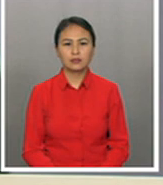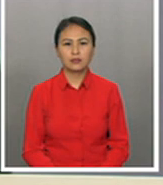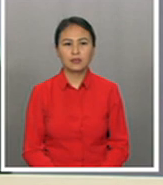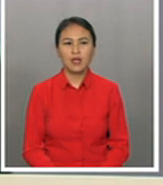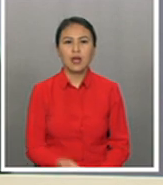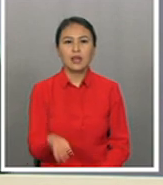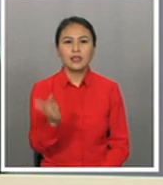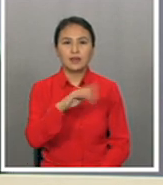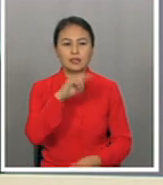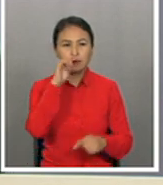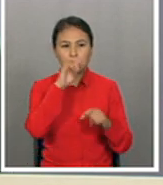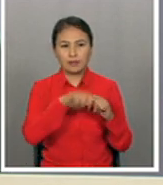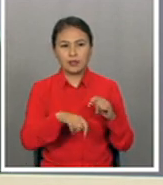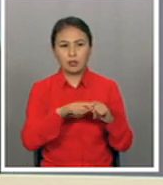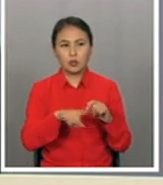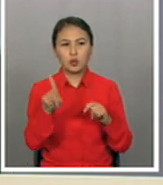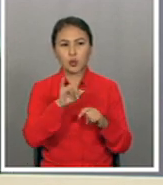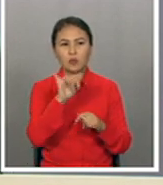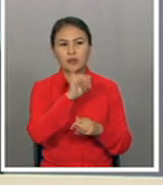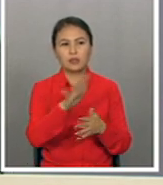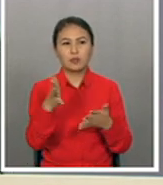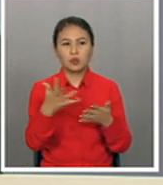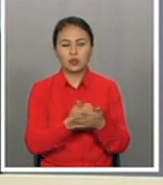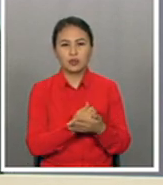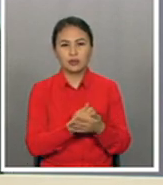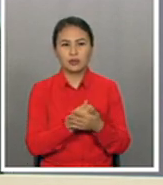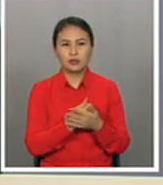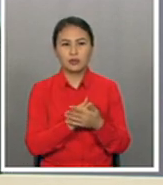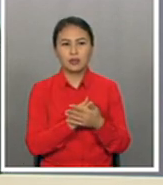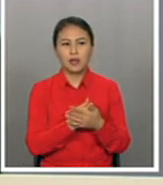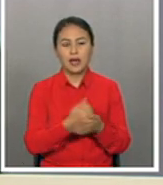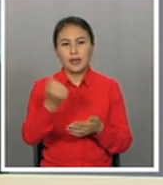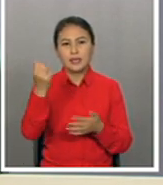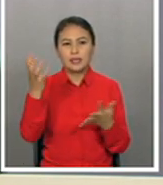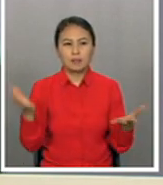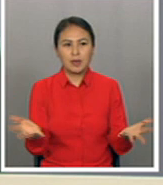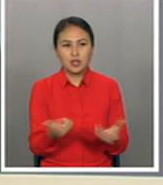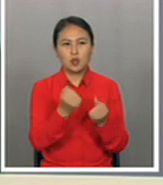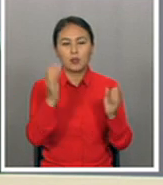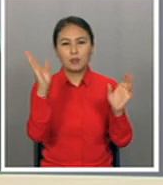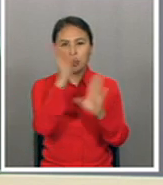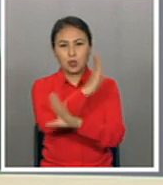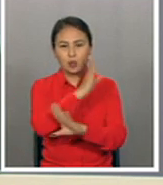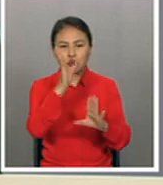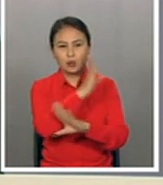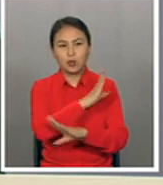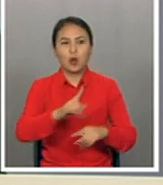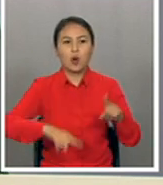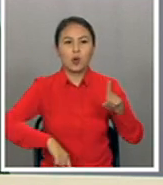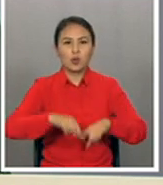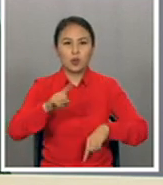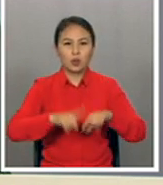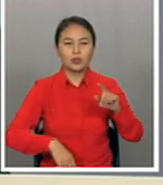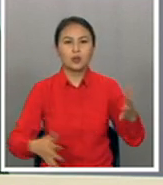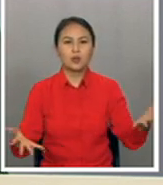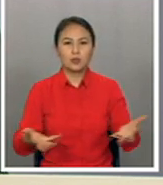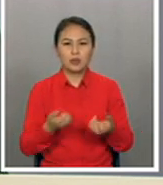Давайте проверим, что должно было получиться. Спасем природу, родину спасем.